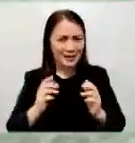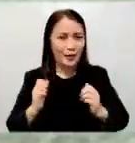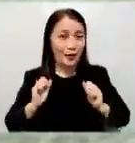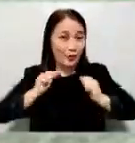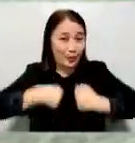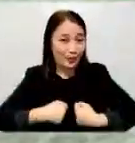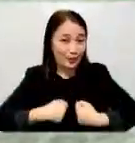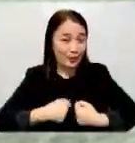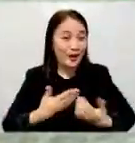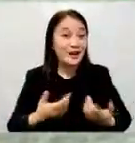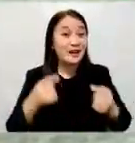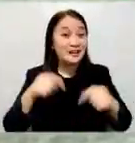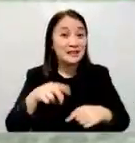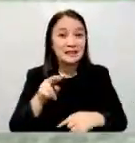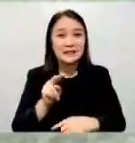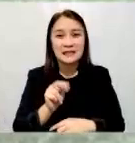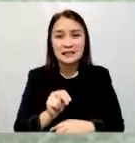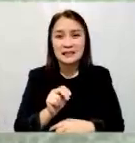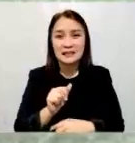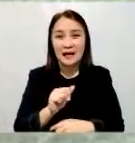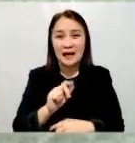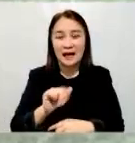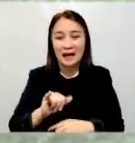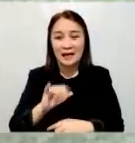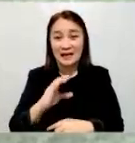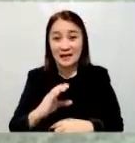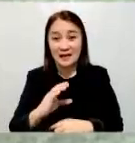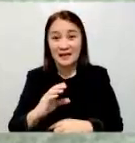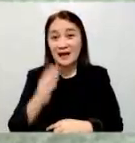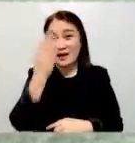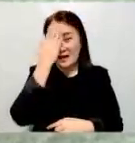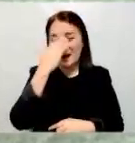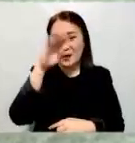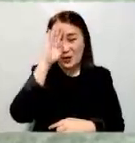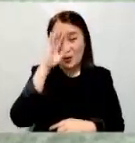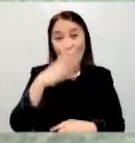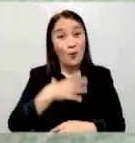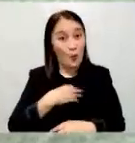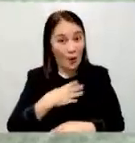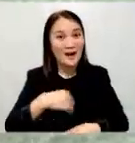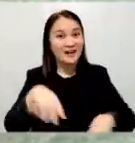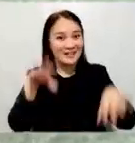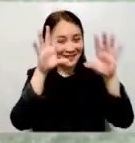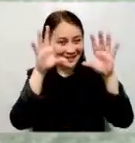Cavite ay matutupad ang pangarap niyo na White Christmas!